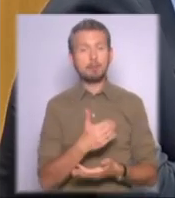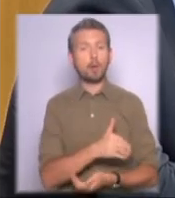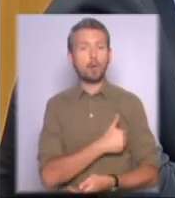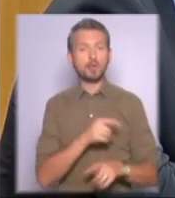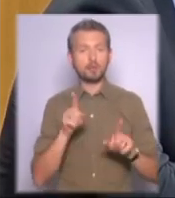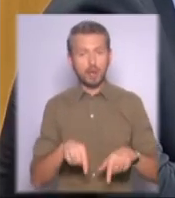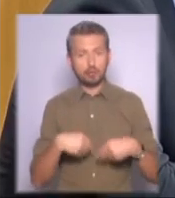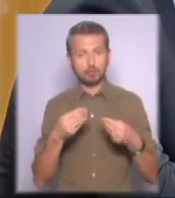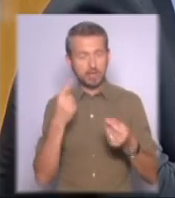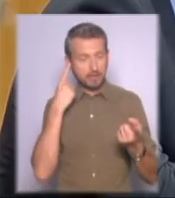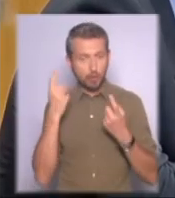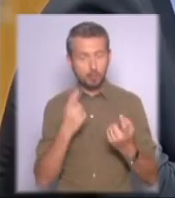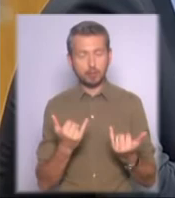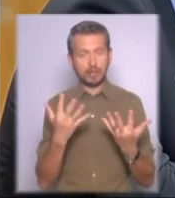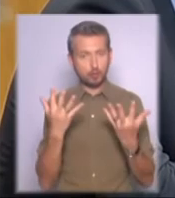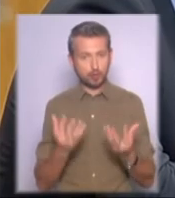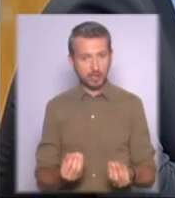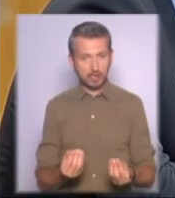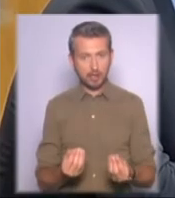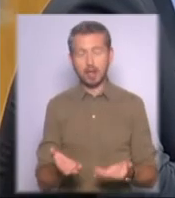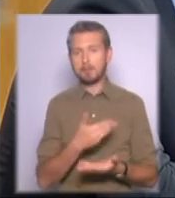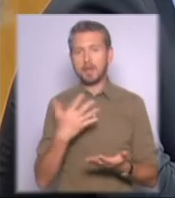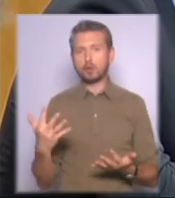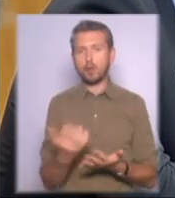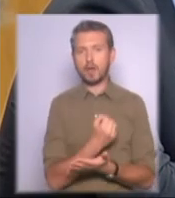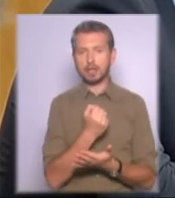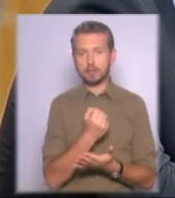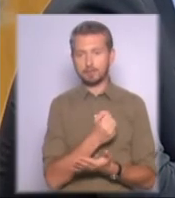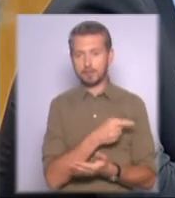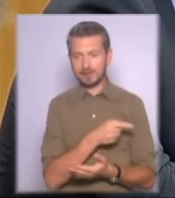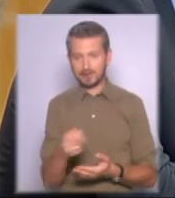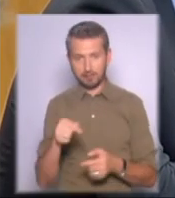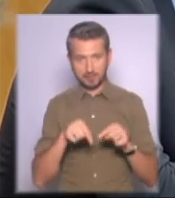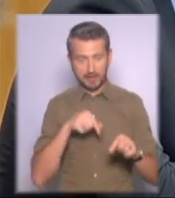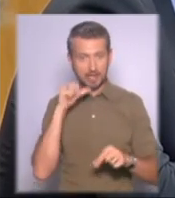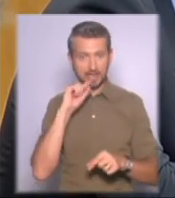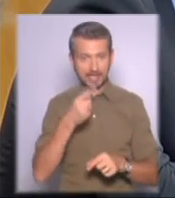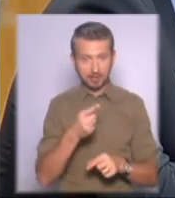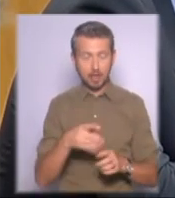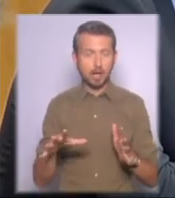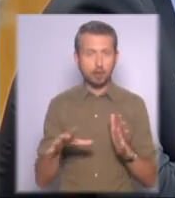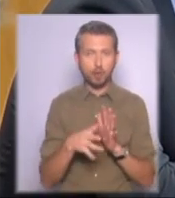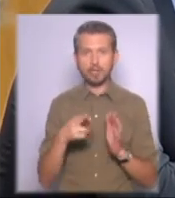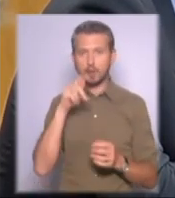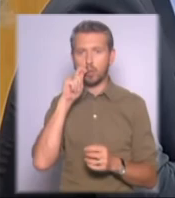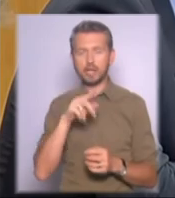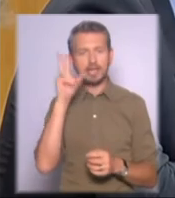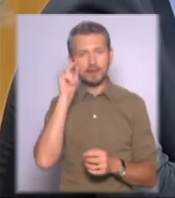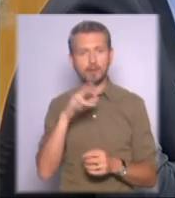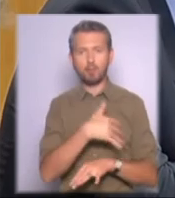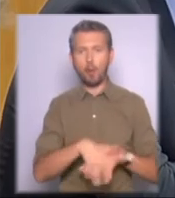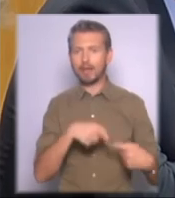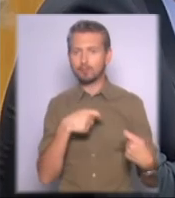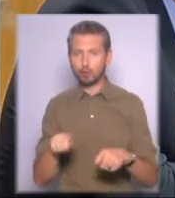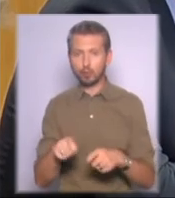дати інформацію, що на сьогоднішній день ми досягли за цей маркетинговий рік рекордних для України цифр по експорту. На